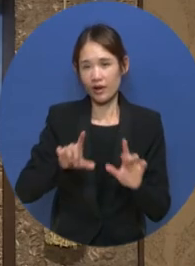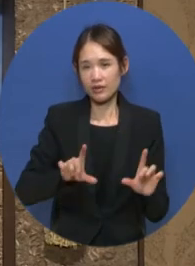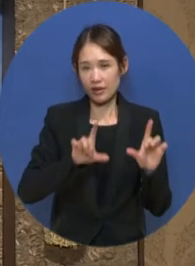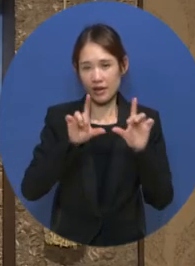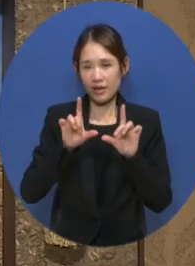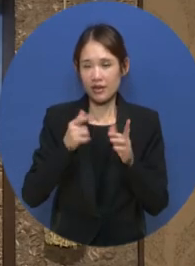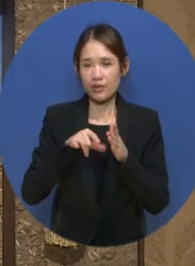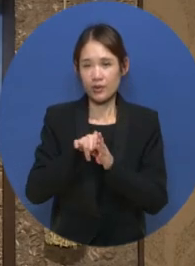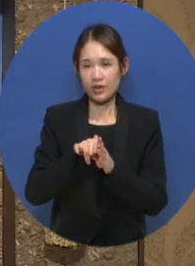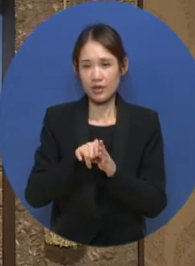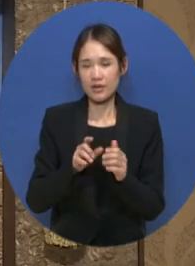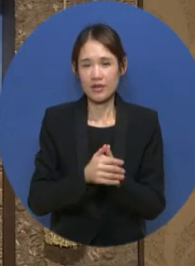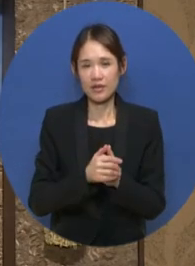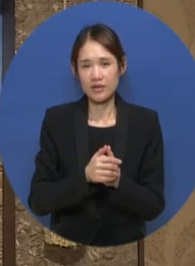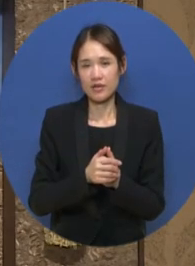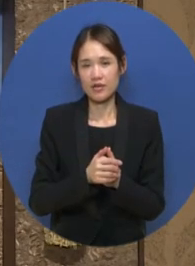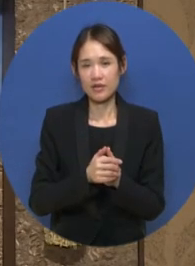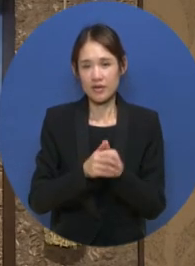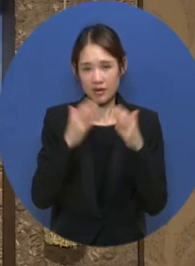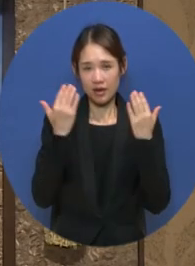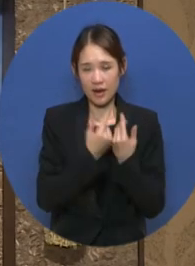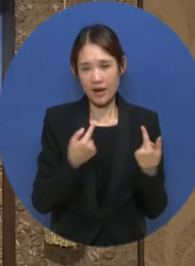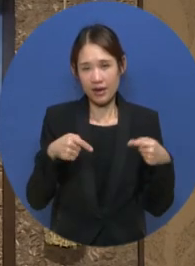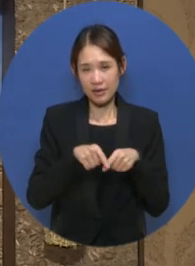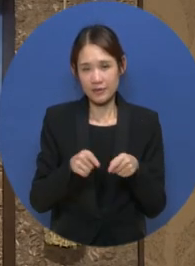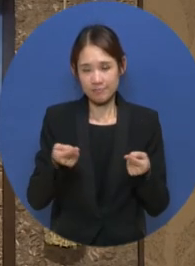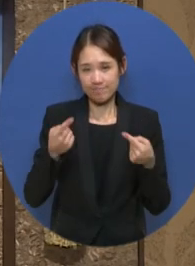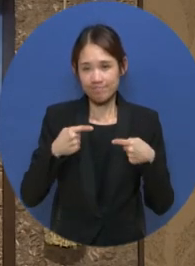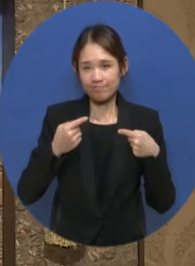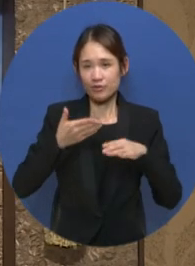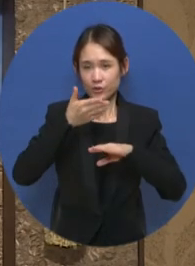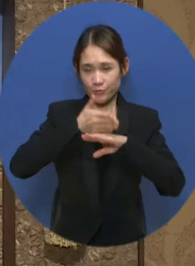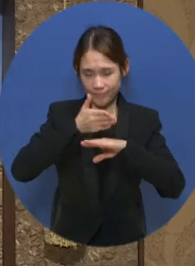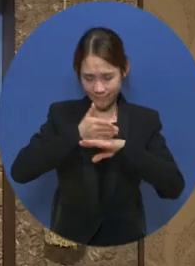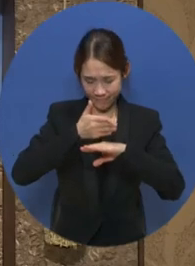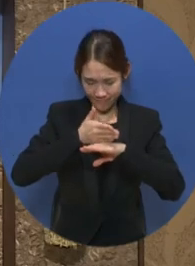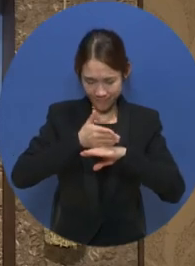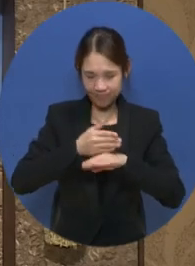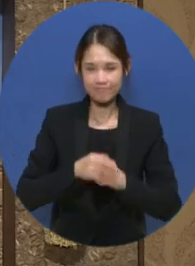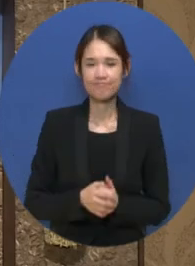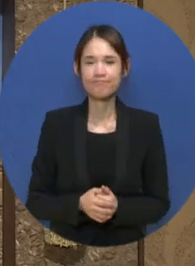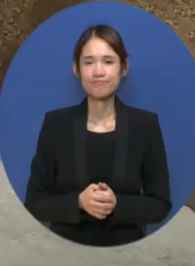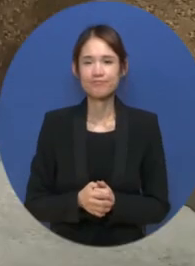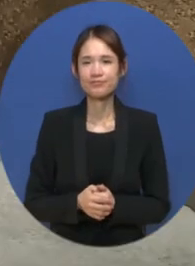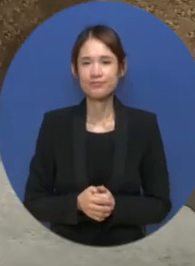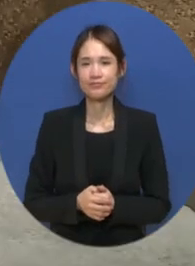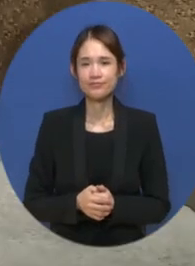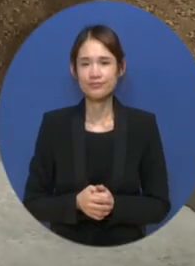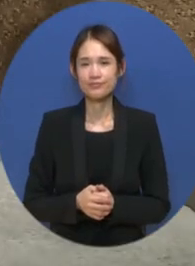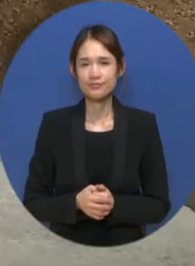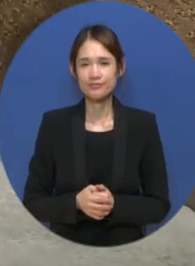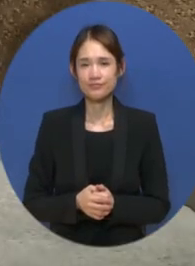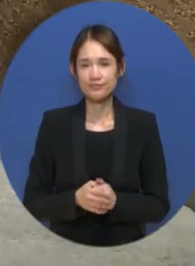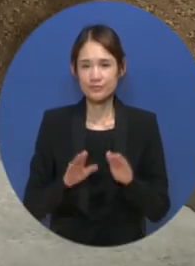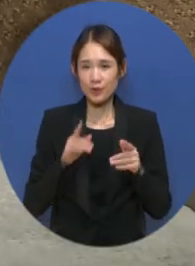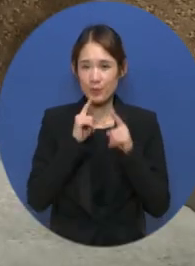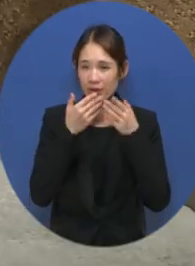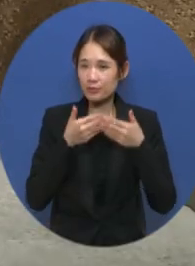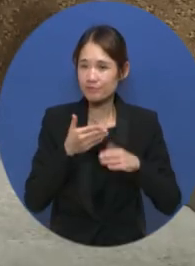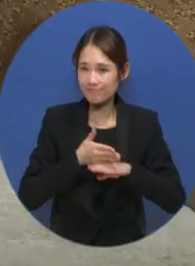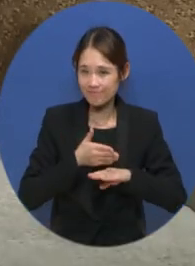사회에서 살 수 있도록 모두가 함께 힘을 실어 주셨으면 감사하겠습니다 네 고맙습니다 네 오늘 말씀